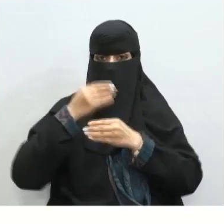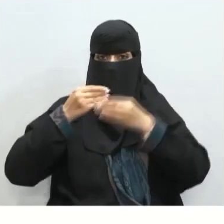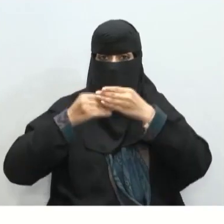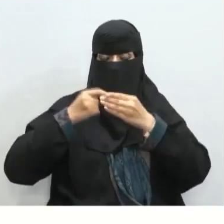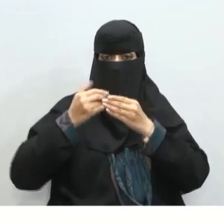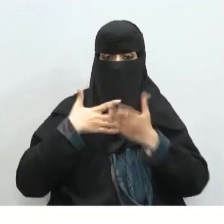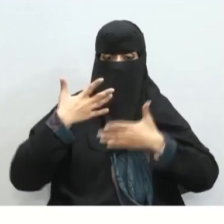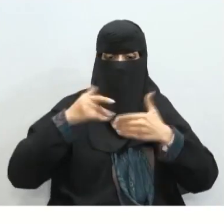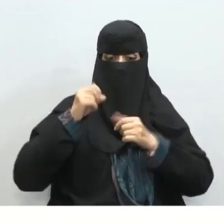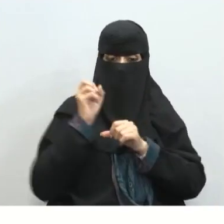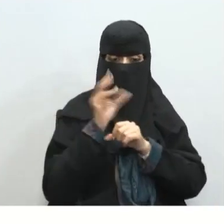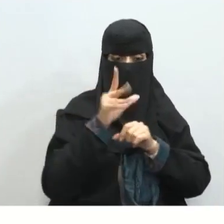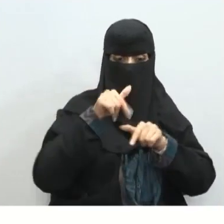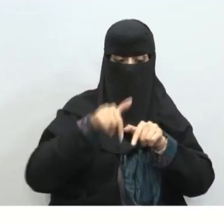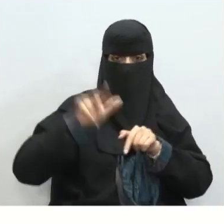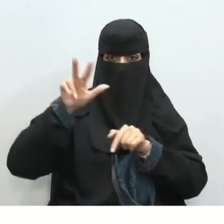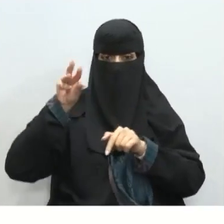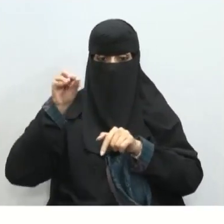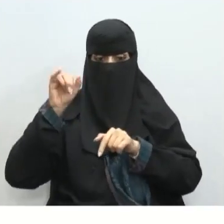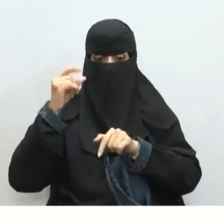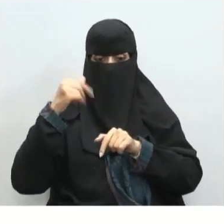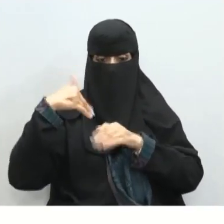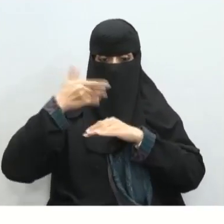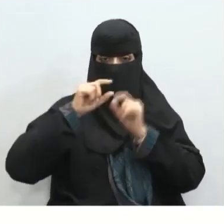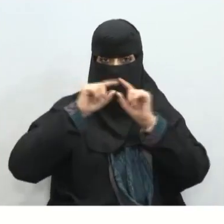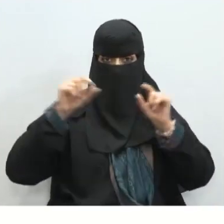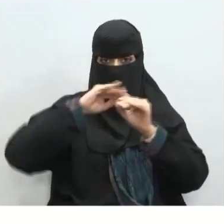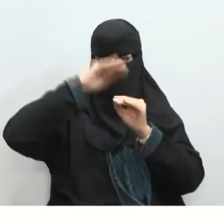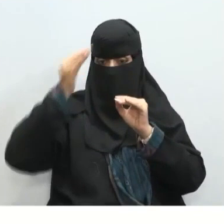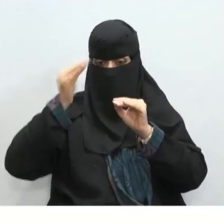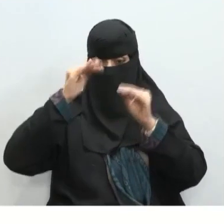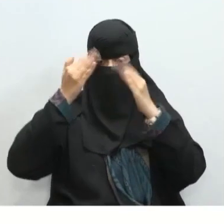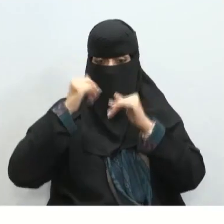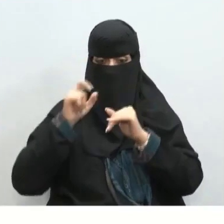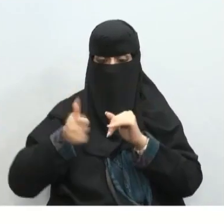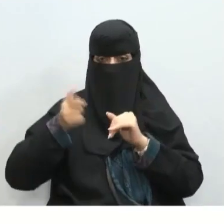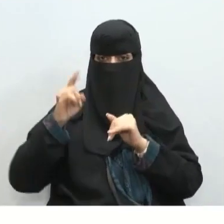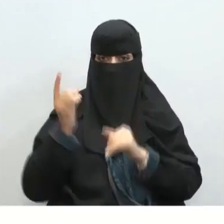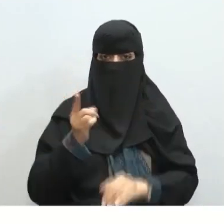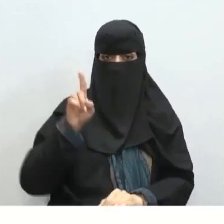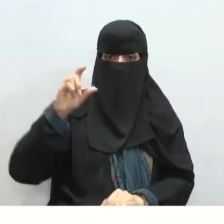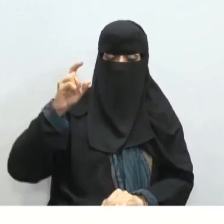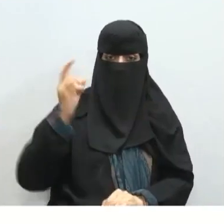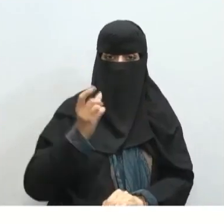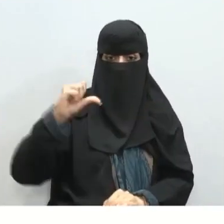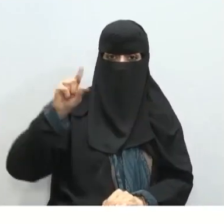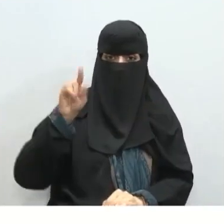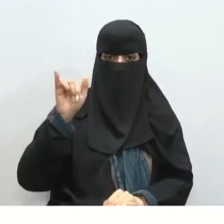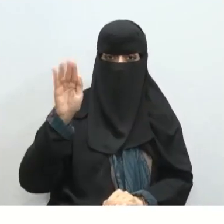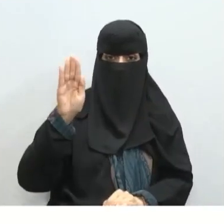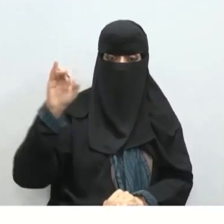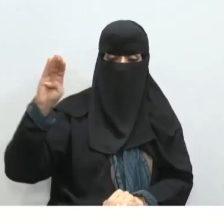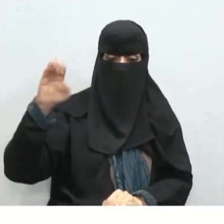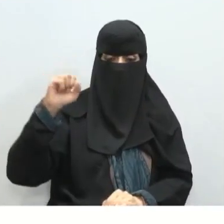الطاقه الاي تي بي يضخ ايونات الهيدروجين عبر غشاء الثيل كويت وانزيم روبيسكو الذي يحول جزيئات الجي 3 بي الى